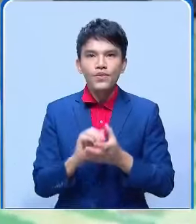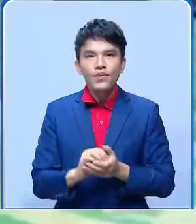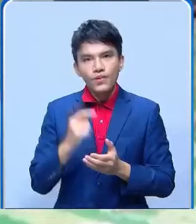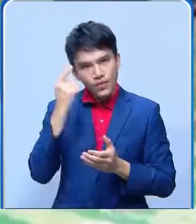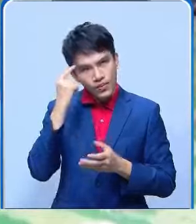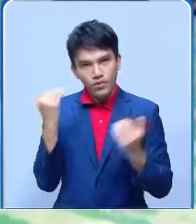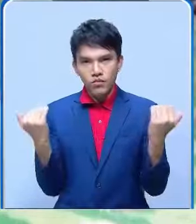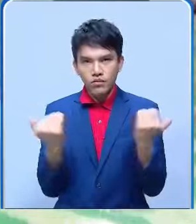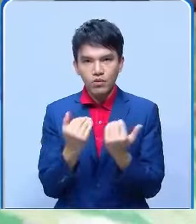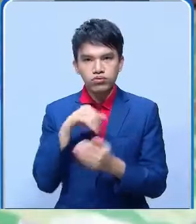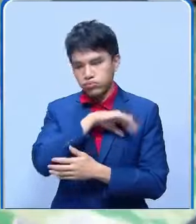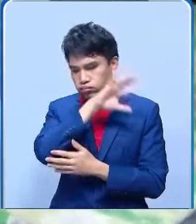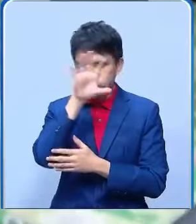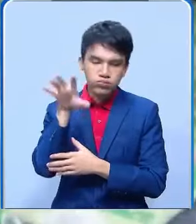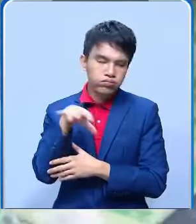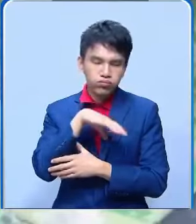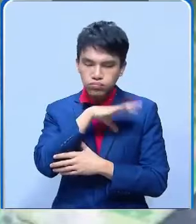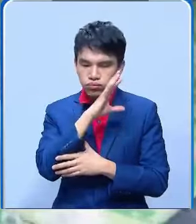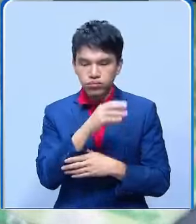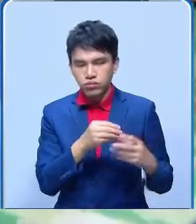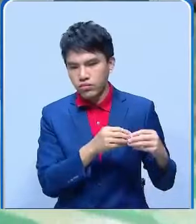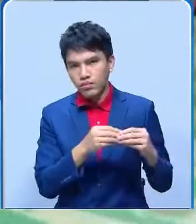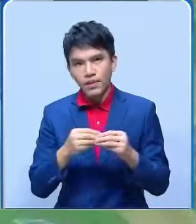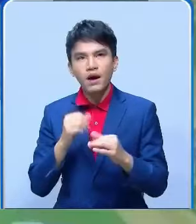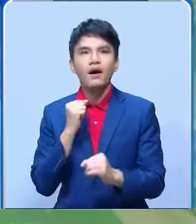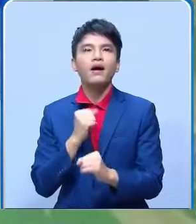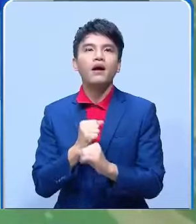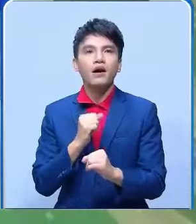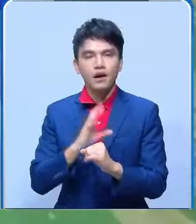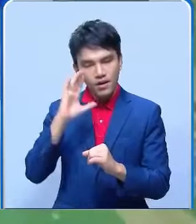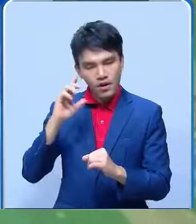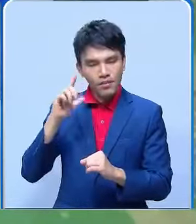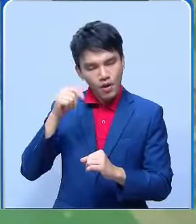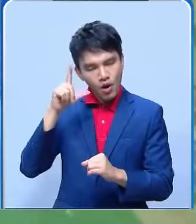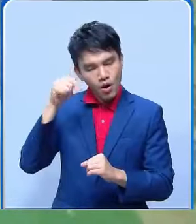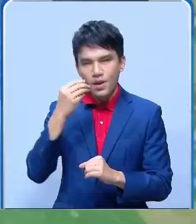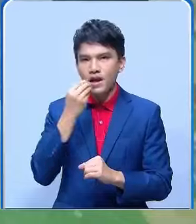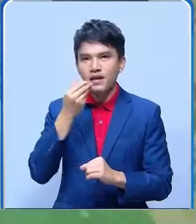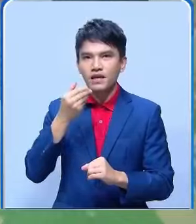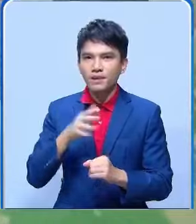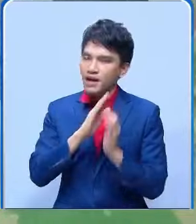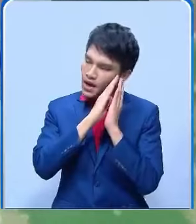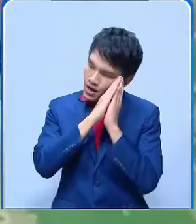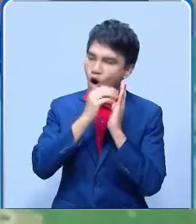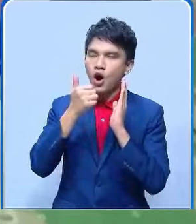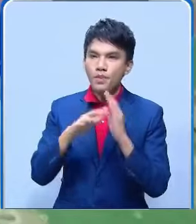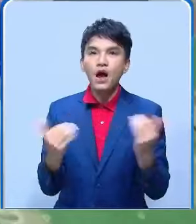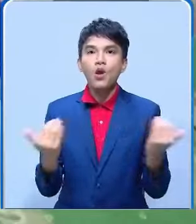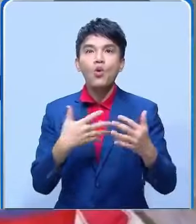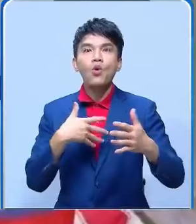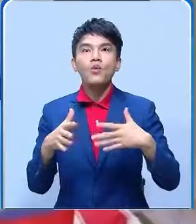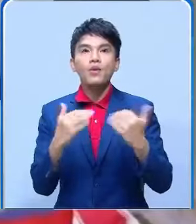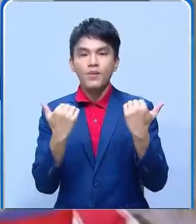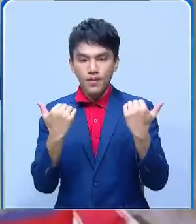ลูกเนี่ยถูกหลอกไปเป็นแก๊งคอลเซ็นเตอร ์ หัวอกพ่อกับแม่กินไม่ได้นอนไม่หลับเลยค่ะจนมารู้ข่าวดีว่าลูกปลอดภัยแล้วต